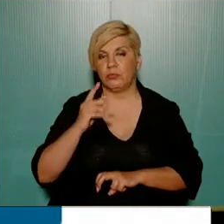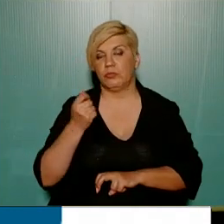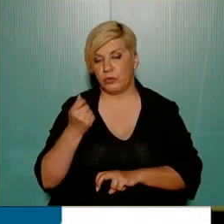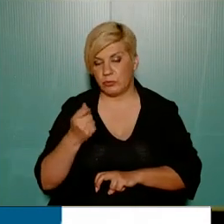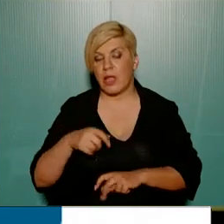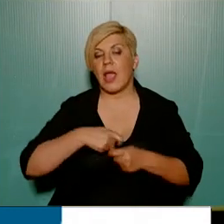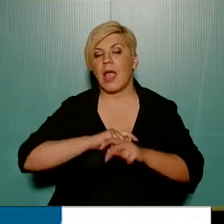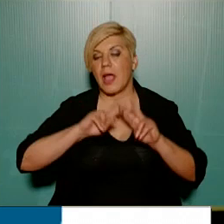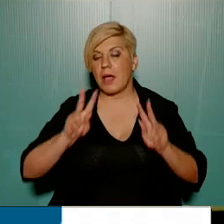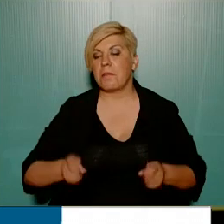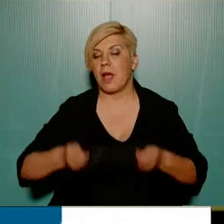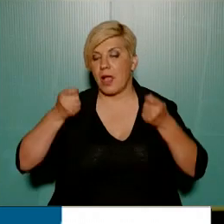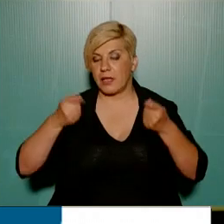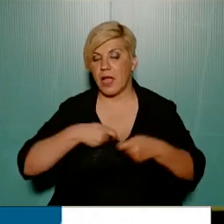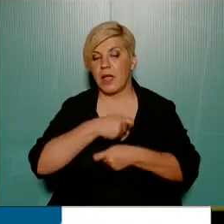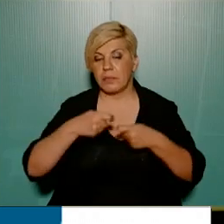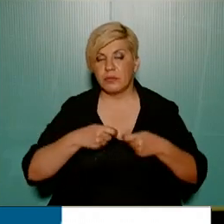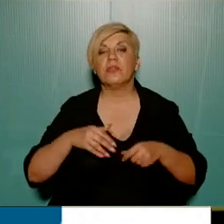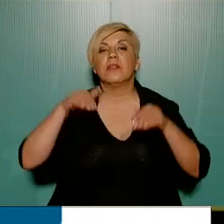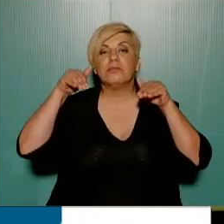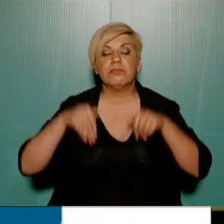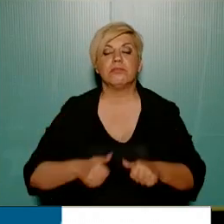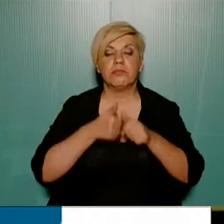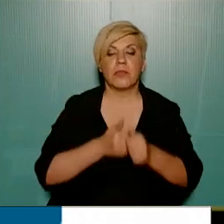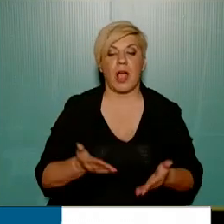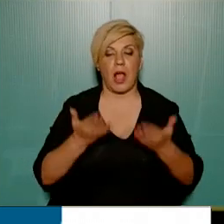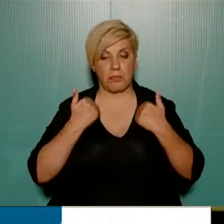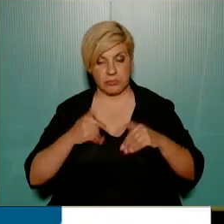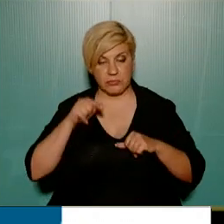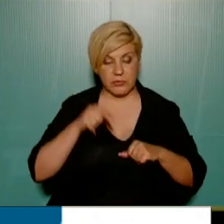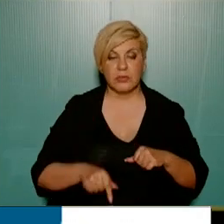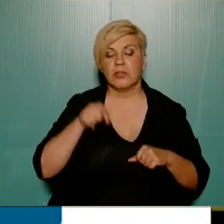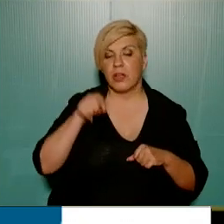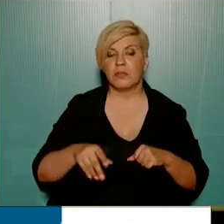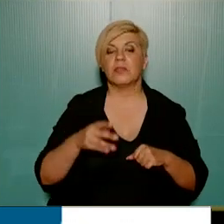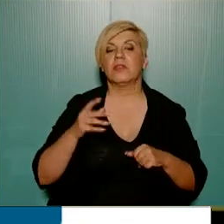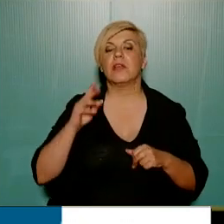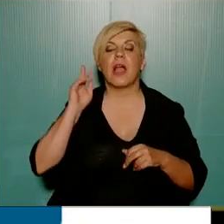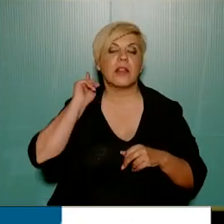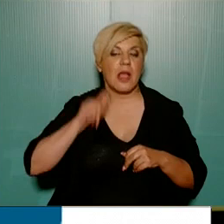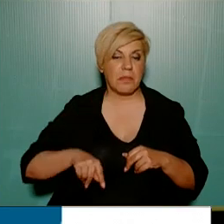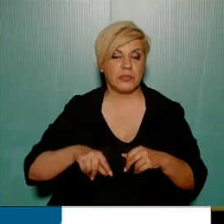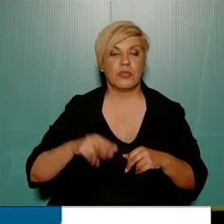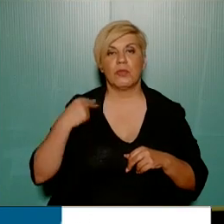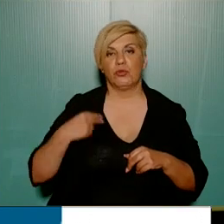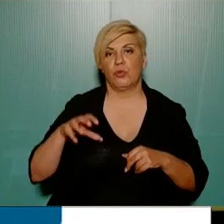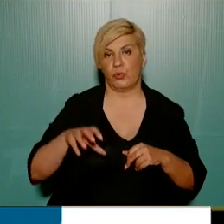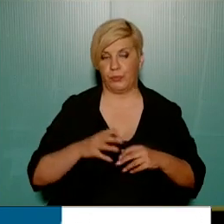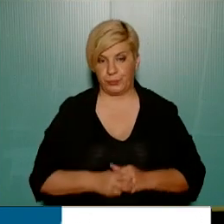της επιχειρήσεων που δεν εννοήσαν να συμμορφωθούν και να απόσχουν από τα φαινόμενα καταπάτησης του δημόσιου